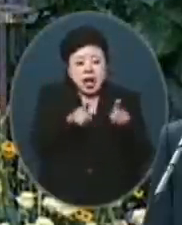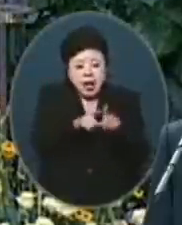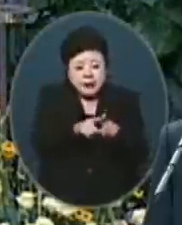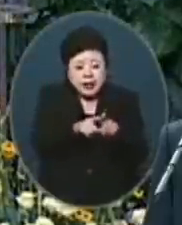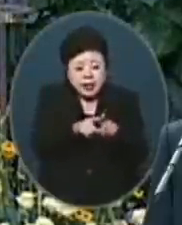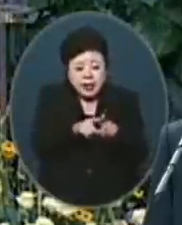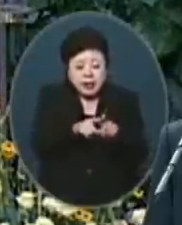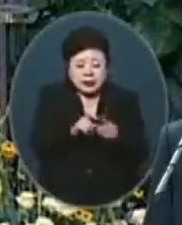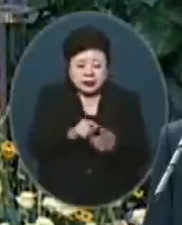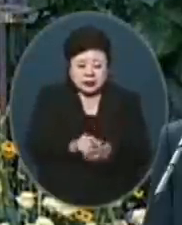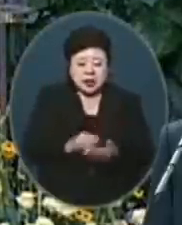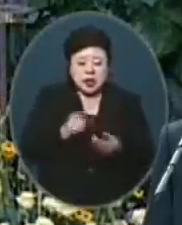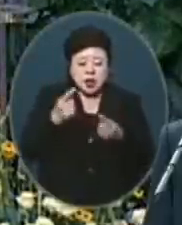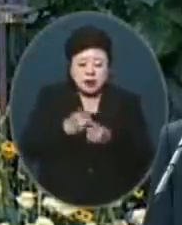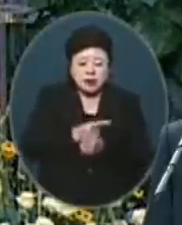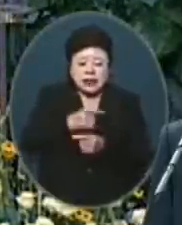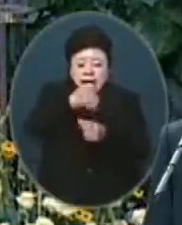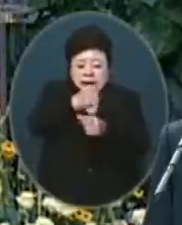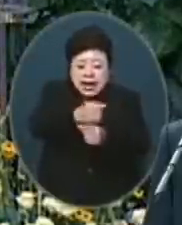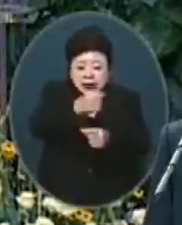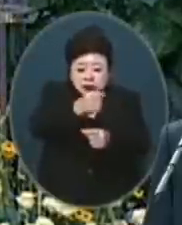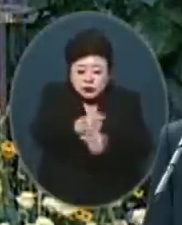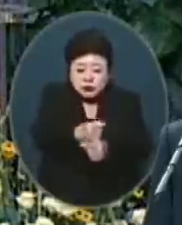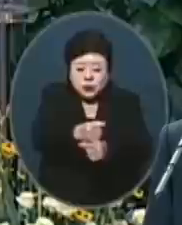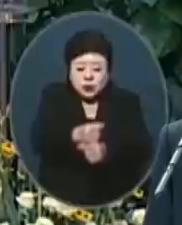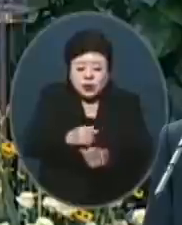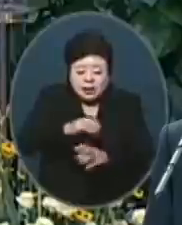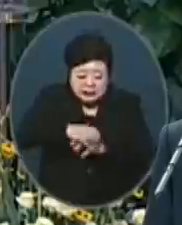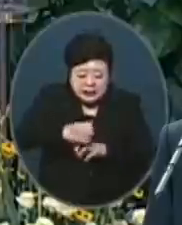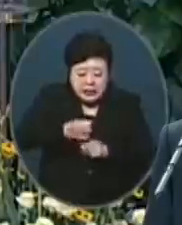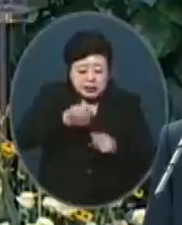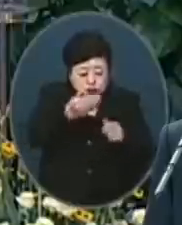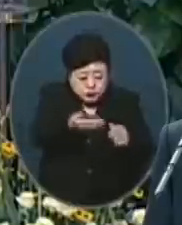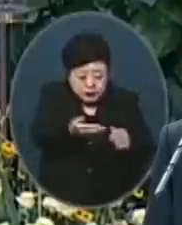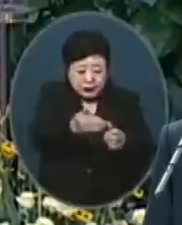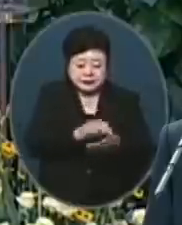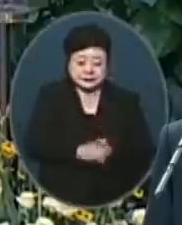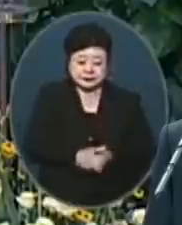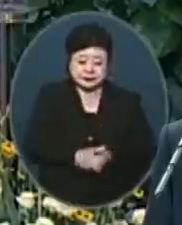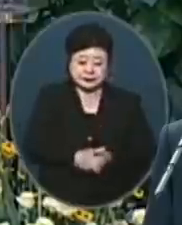운행하여 변화와 창조의 세계를 갖게 해주는 것입니다.